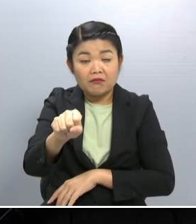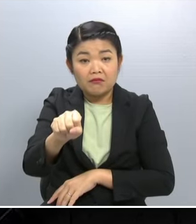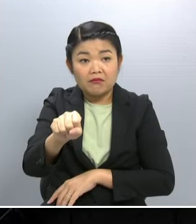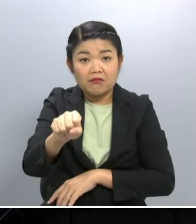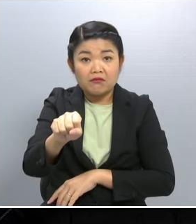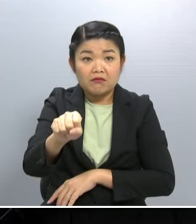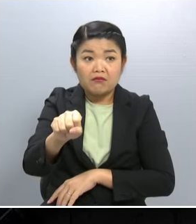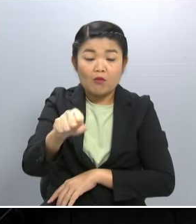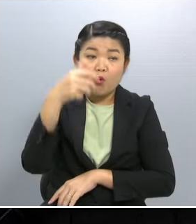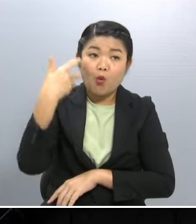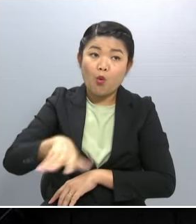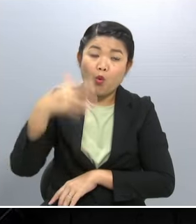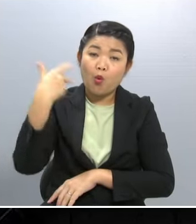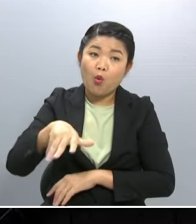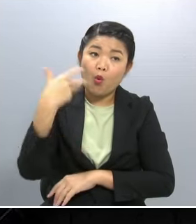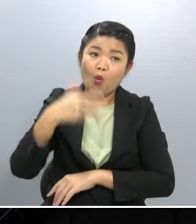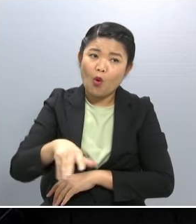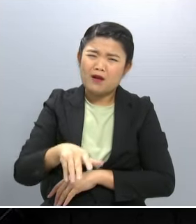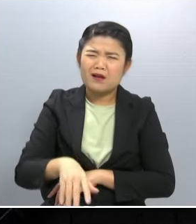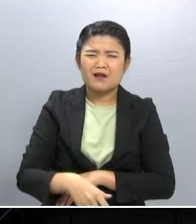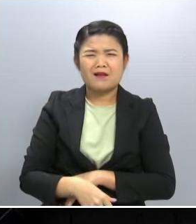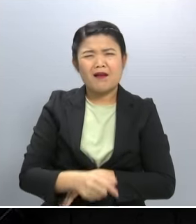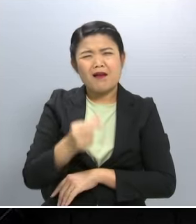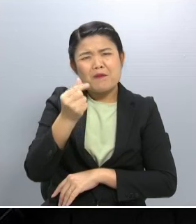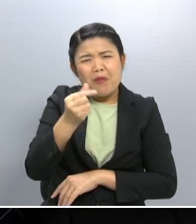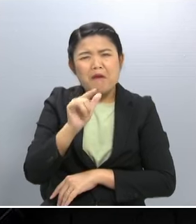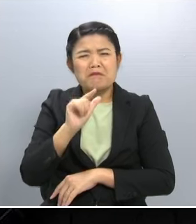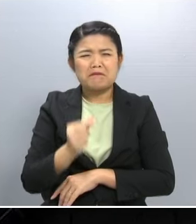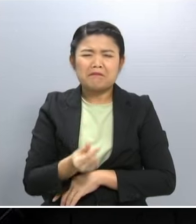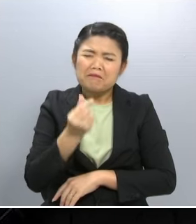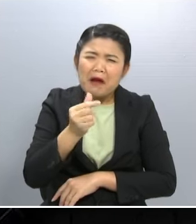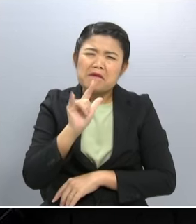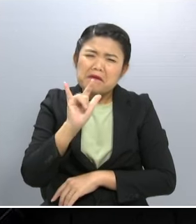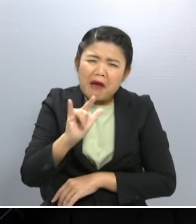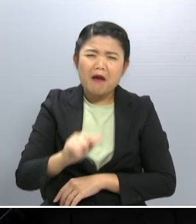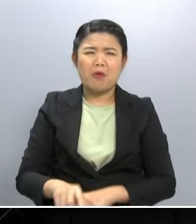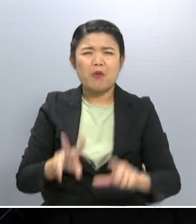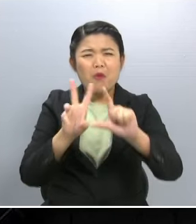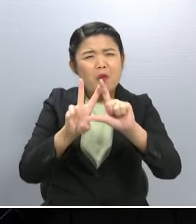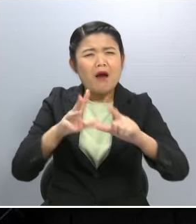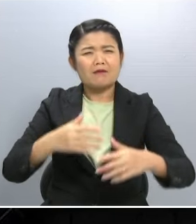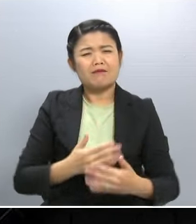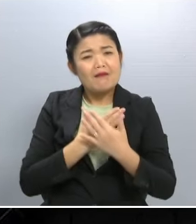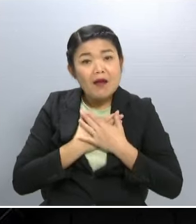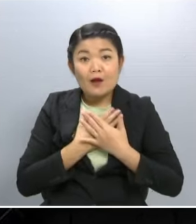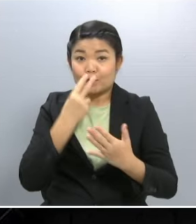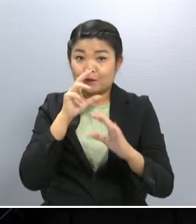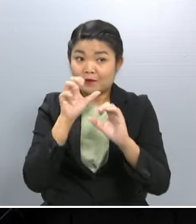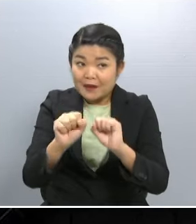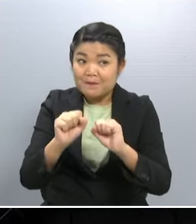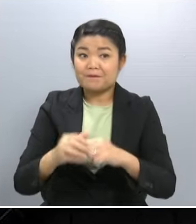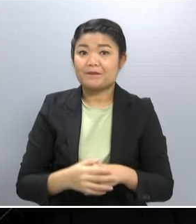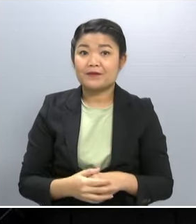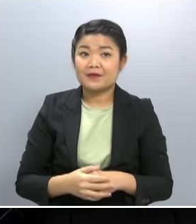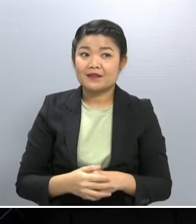โอ้โหคุณผู้ชมแสดงว่านี่เเเลฟลุยวีตองมากนะค่ะคุณผู้ชมดูนะหันไปมองทางซ้ายมือของขอบจอ